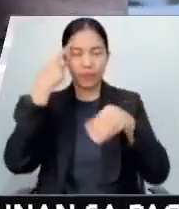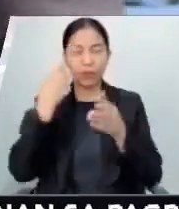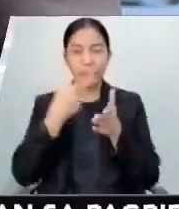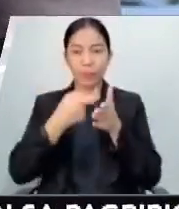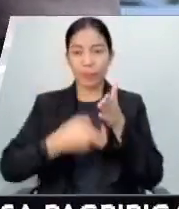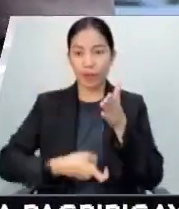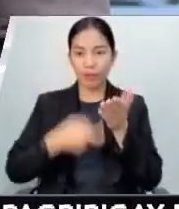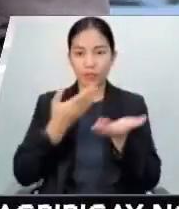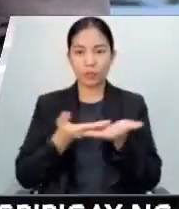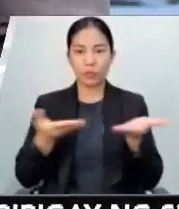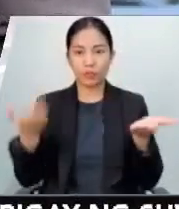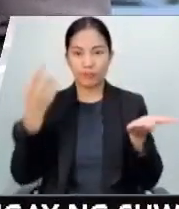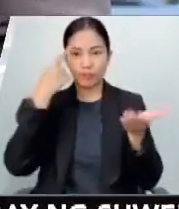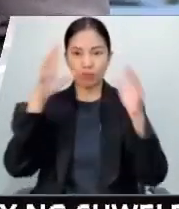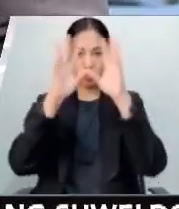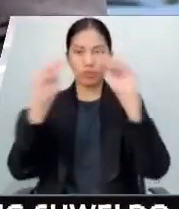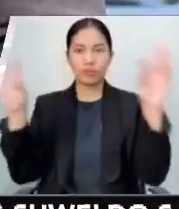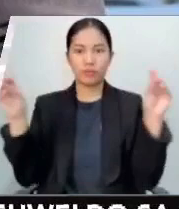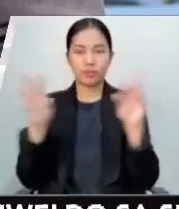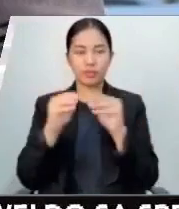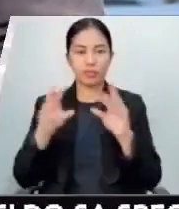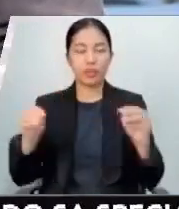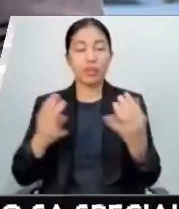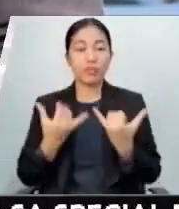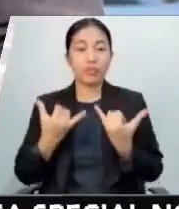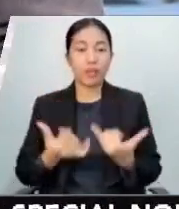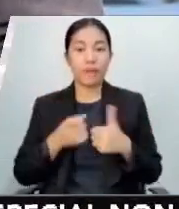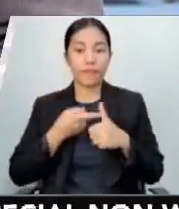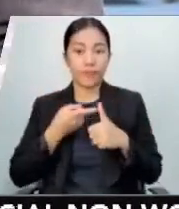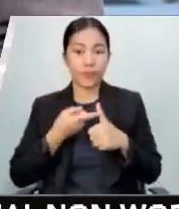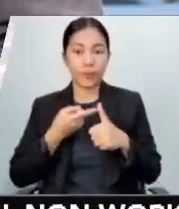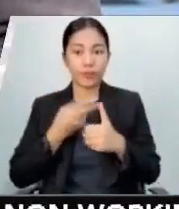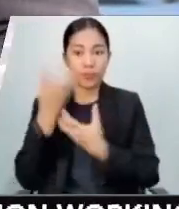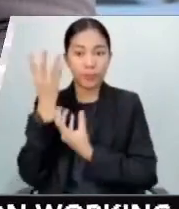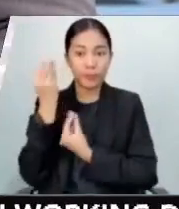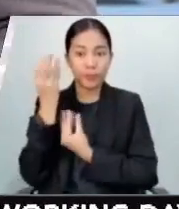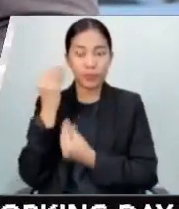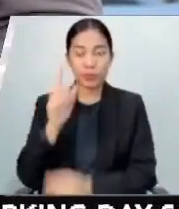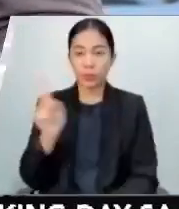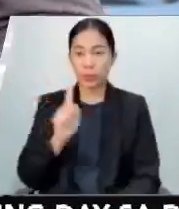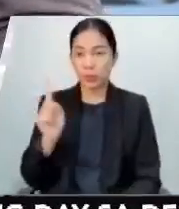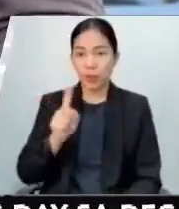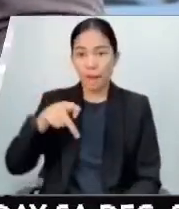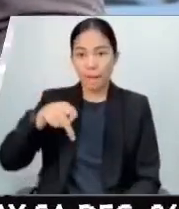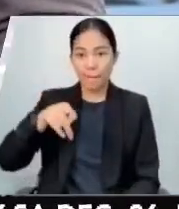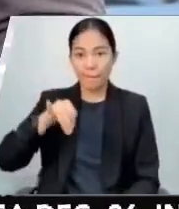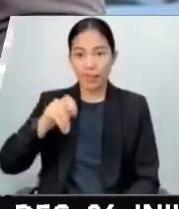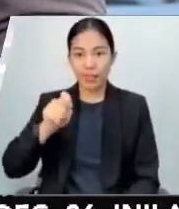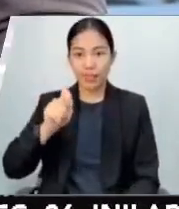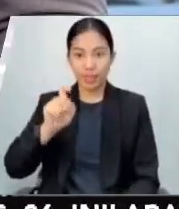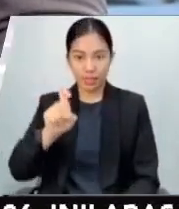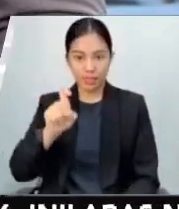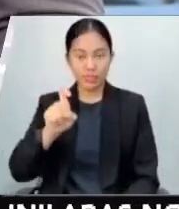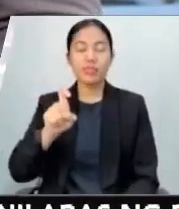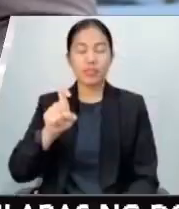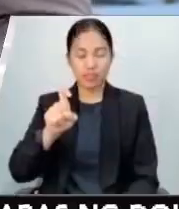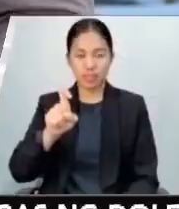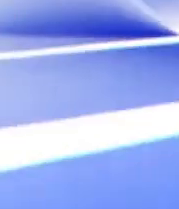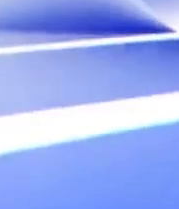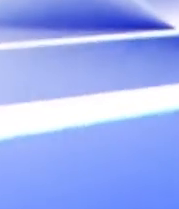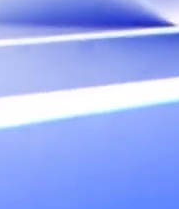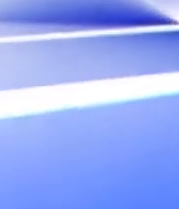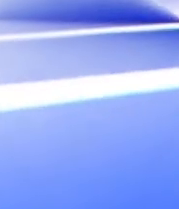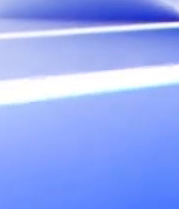Unahin na po natin ang sitwasyon sa PITX ngayong bisperas ng Long Christmas Weekend. May ulat on the spot si Joseph